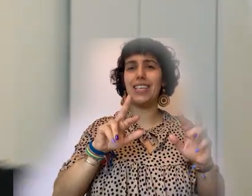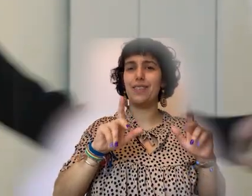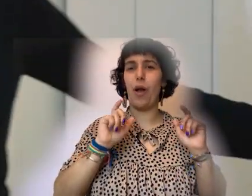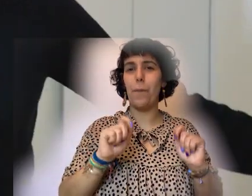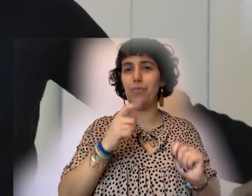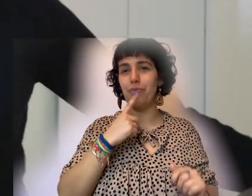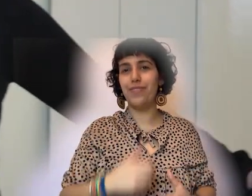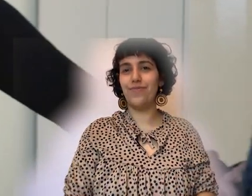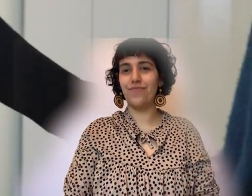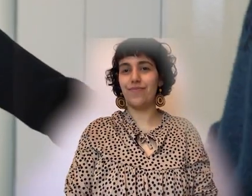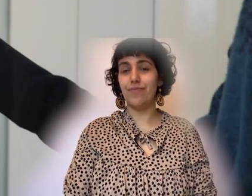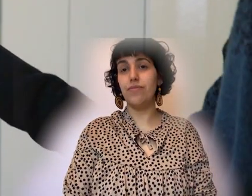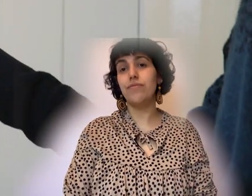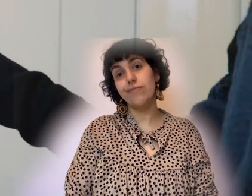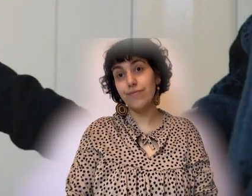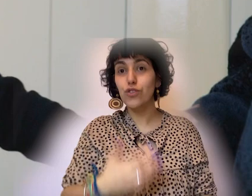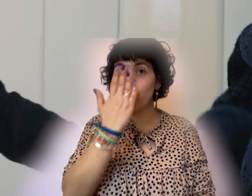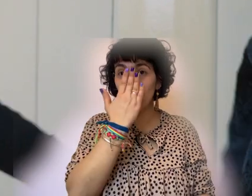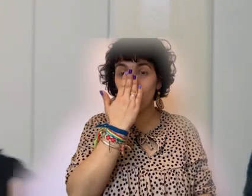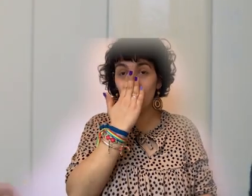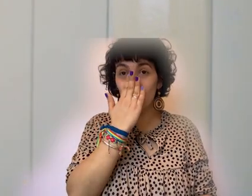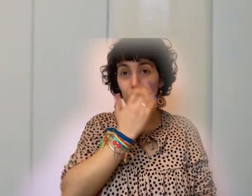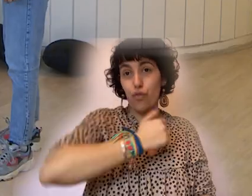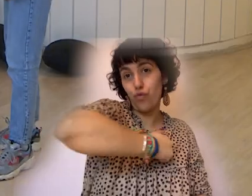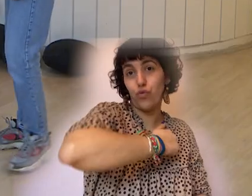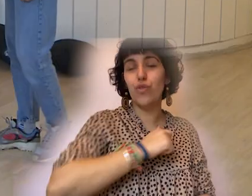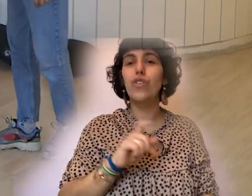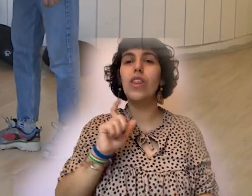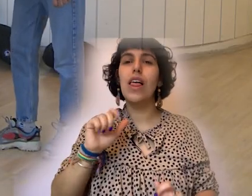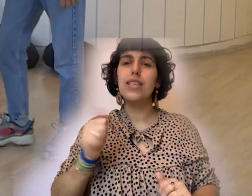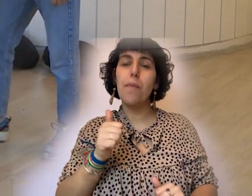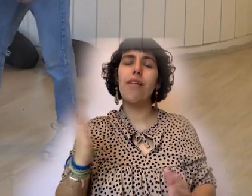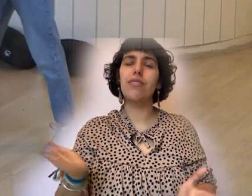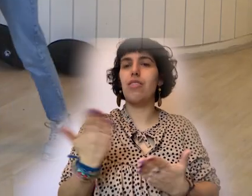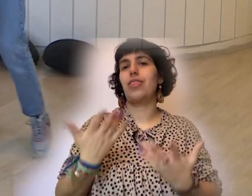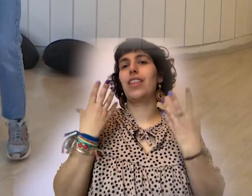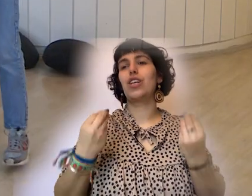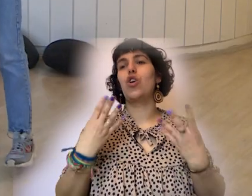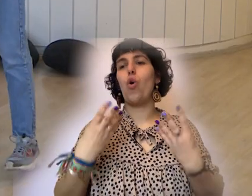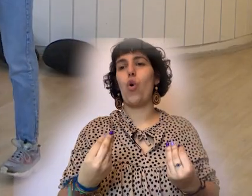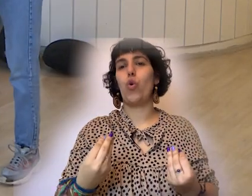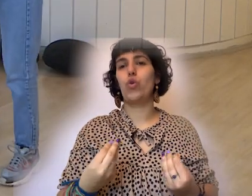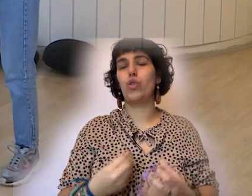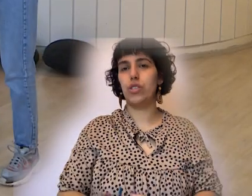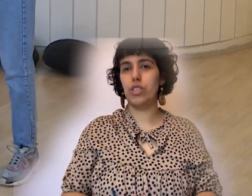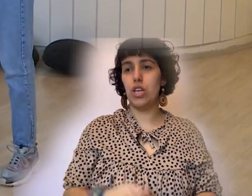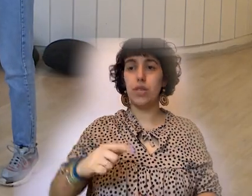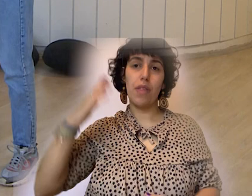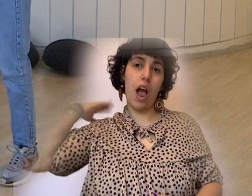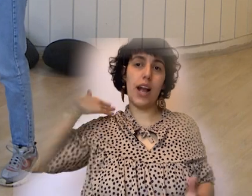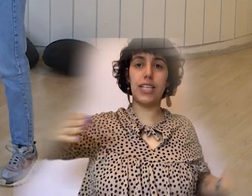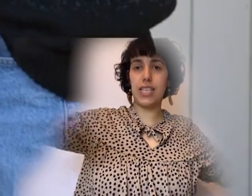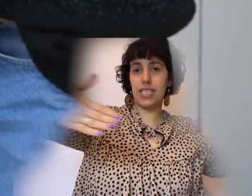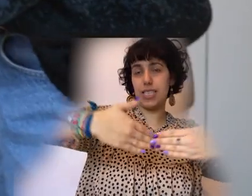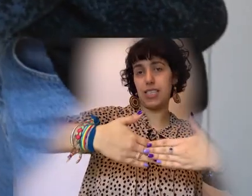şeyler bunlar şimdi bu arkadan sarılma pozisyon canlandıralım arkadan vs ellerini tutmuş olabilirdi bu da olasın şey ellerimi